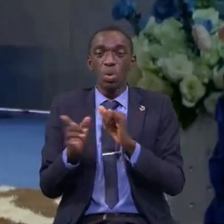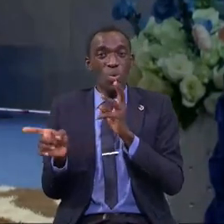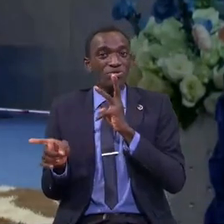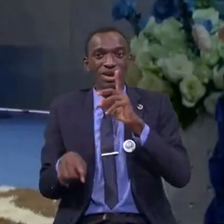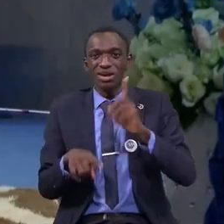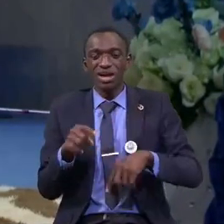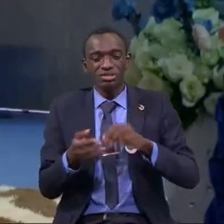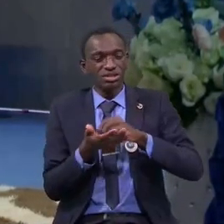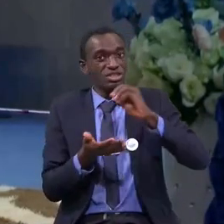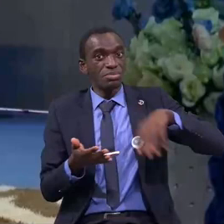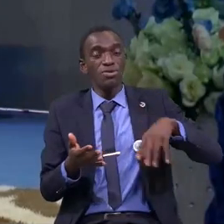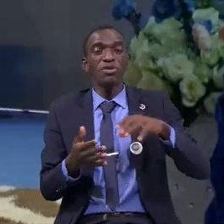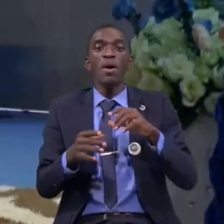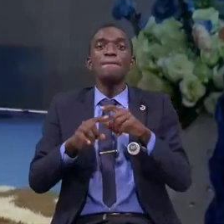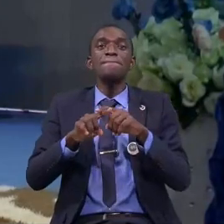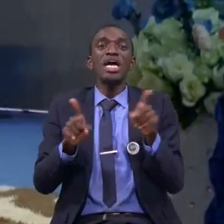chose.